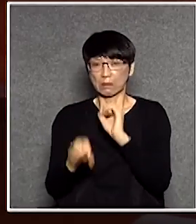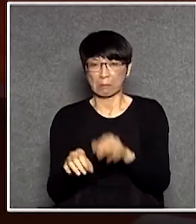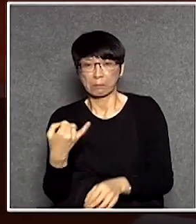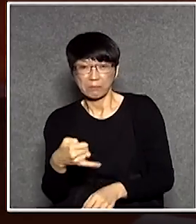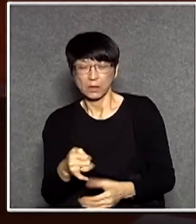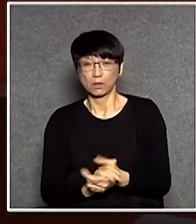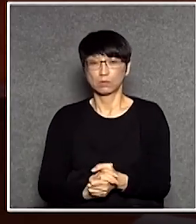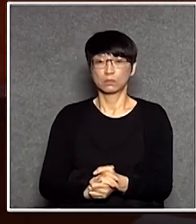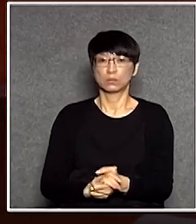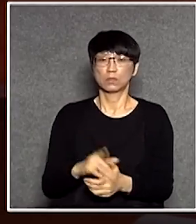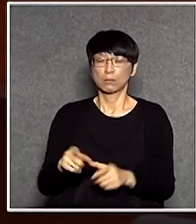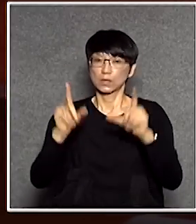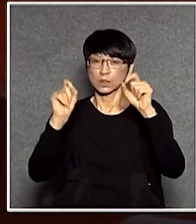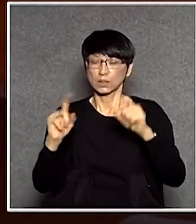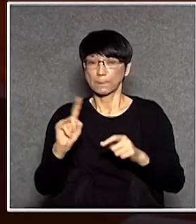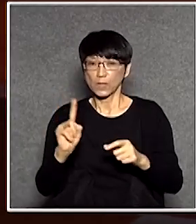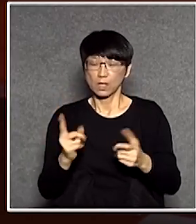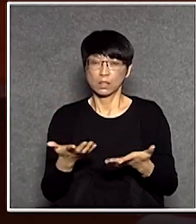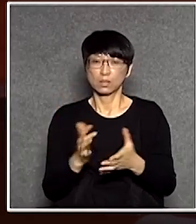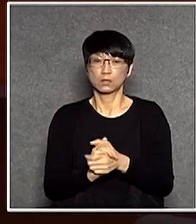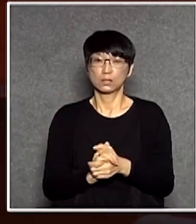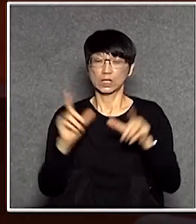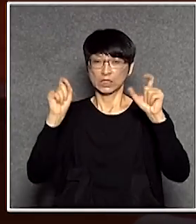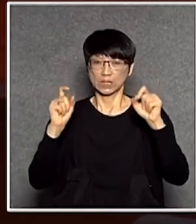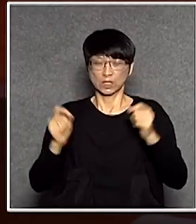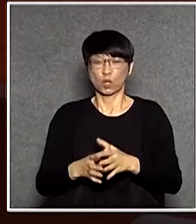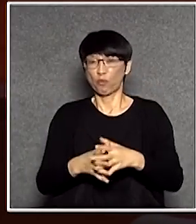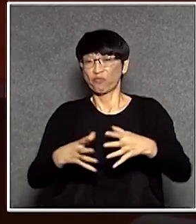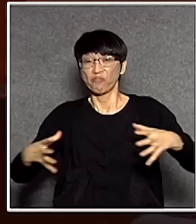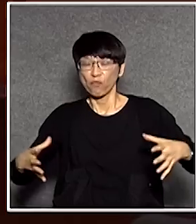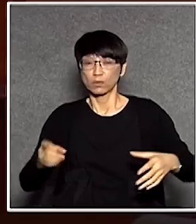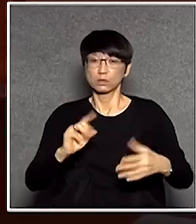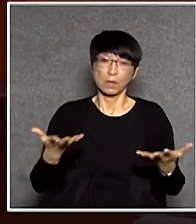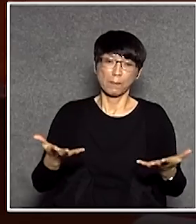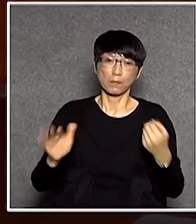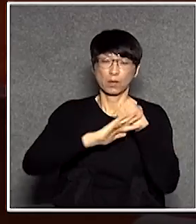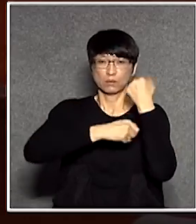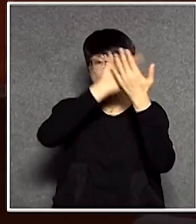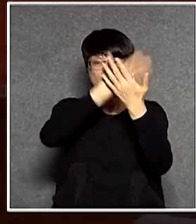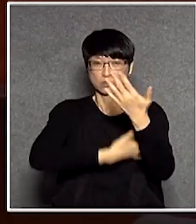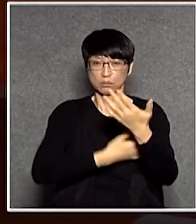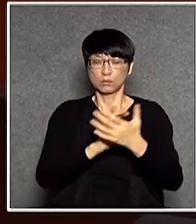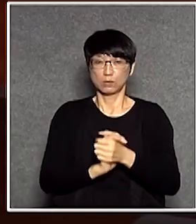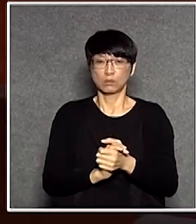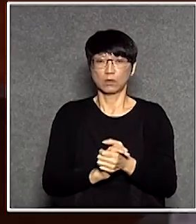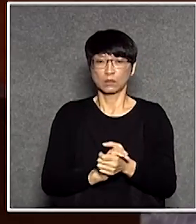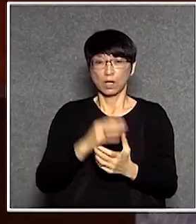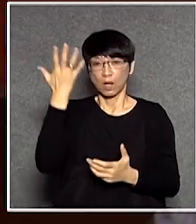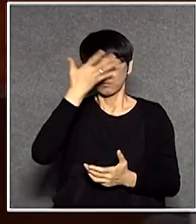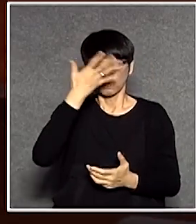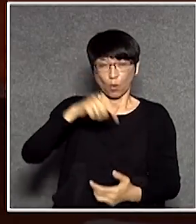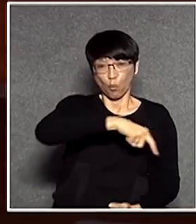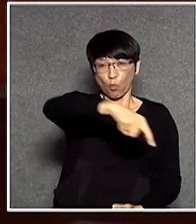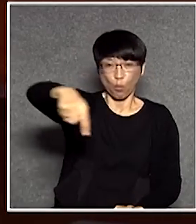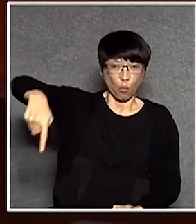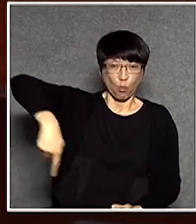咩叫做含義廣泛啊？法律嘅條文可以含義廣泛嘅咩？我而家真係第一